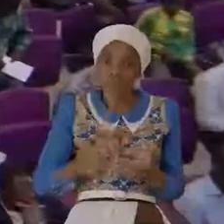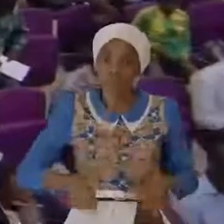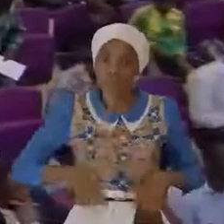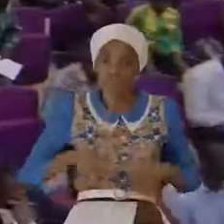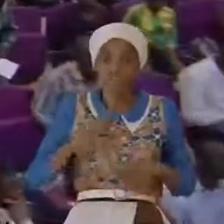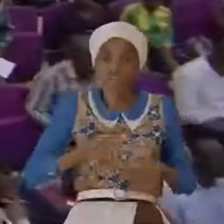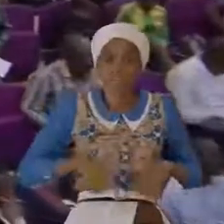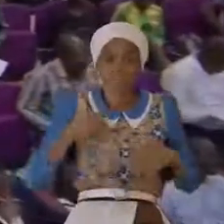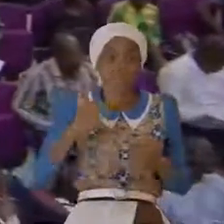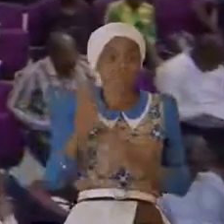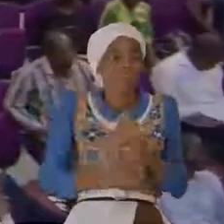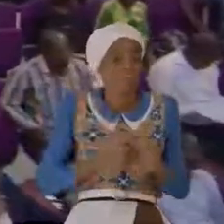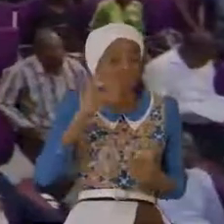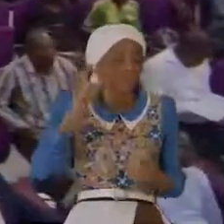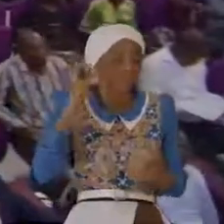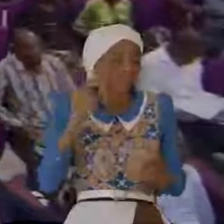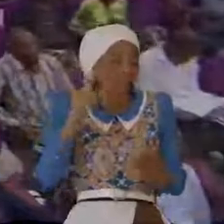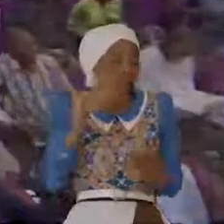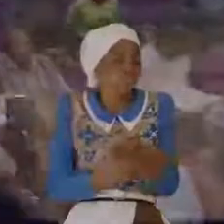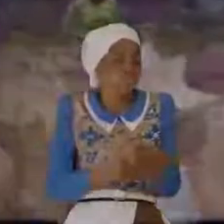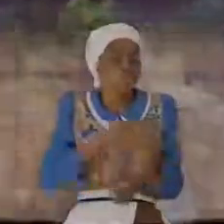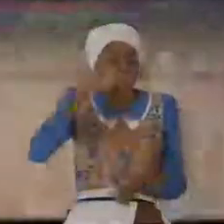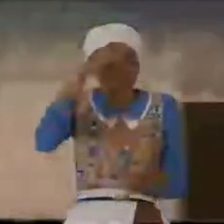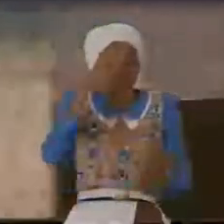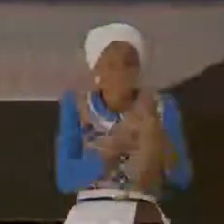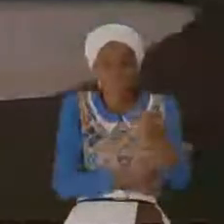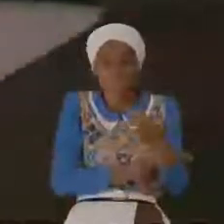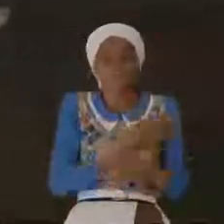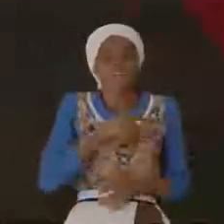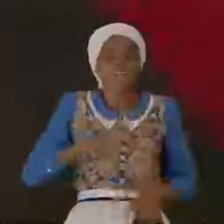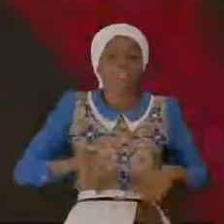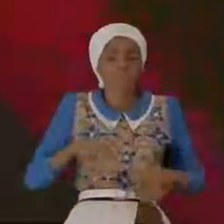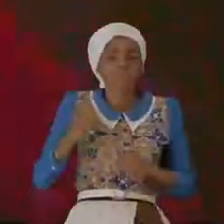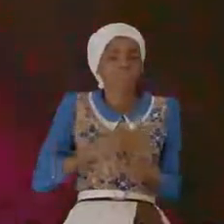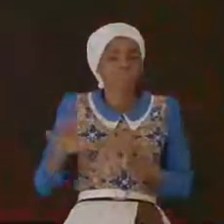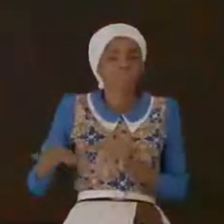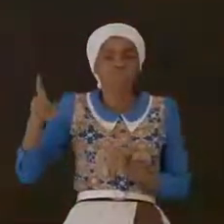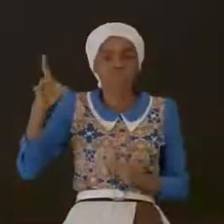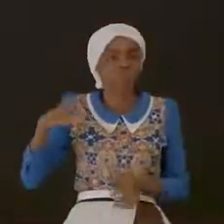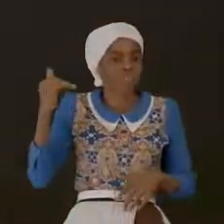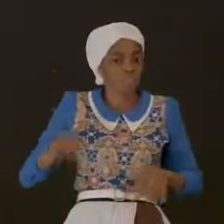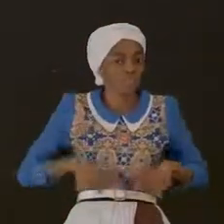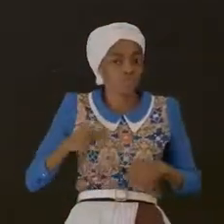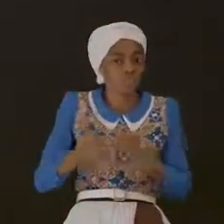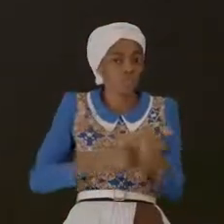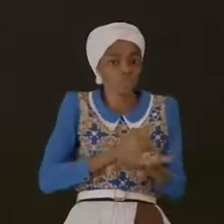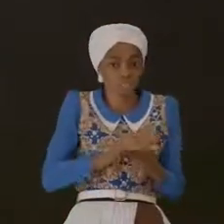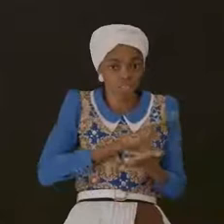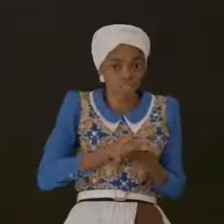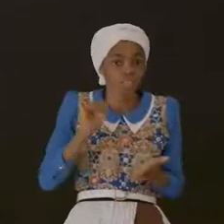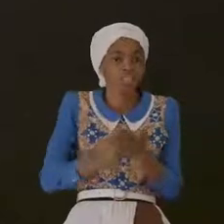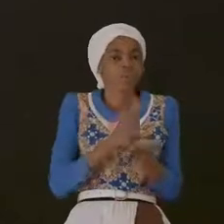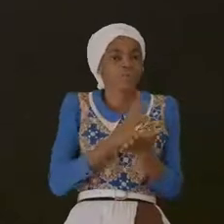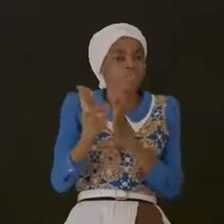chaque fils, de chaque fille, de chaque enfant de Dieu, de chaque saint, cette sainteté-là,